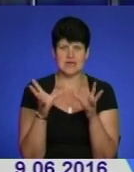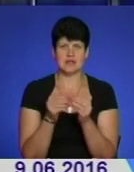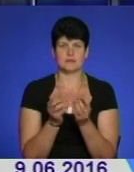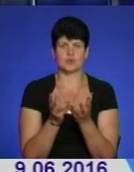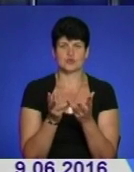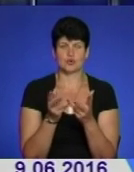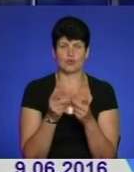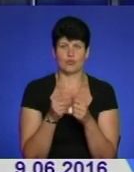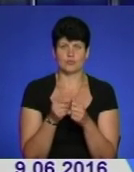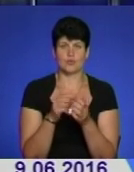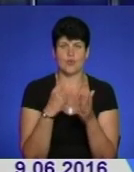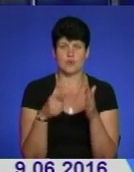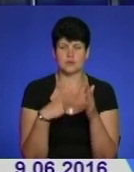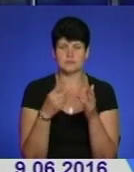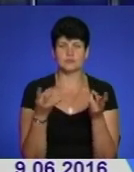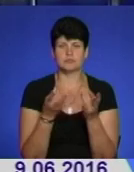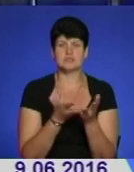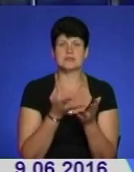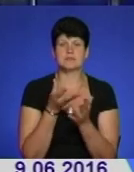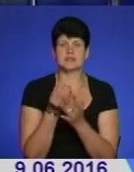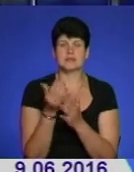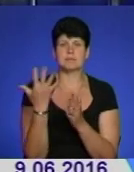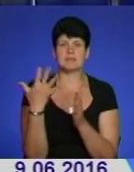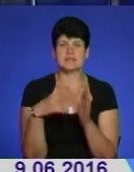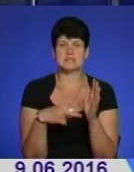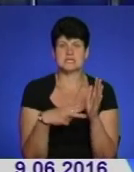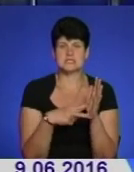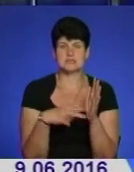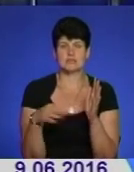розрахунковим засобом обліку, потрібно буде сплачувати 57 копійок за кВт.